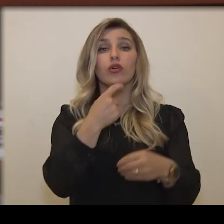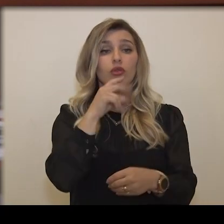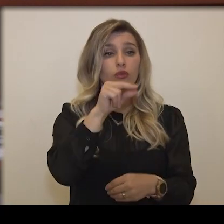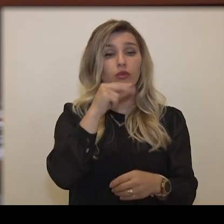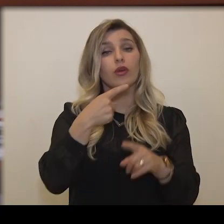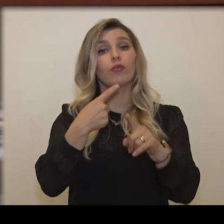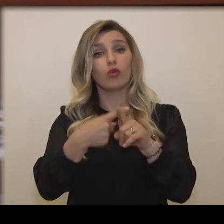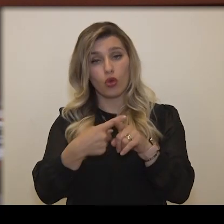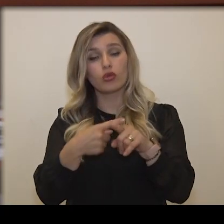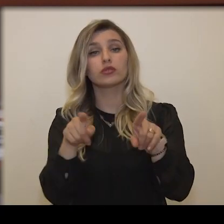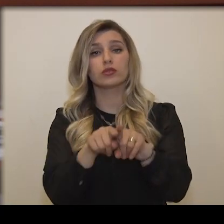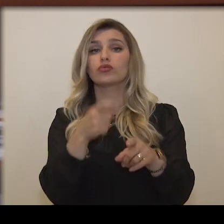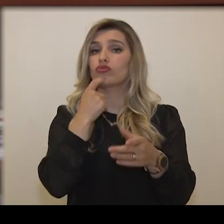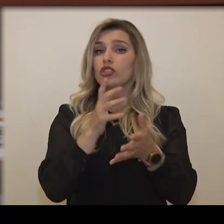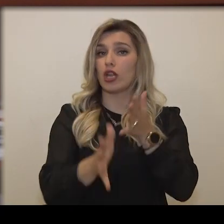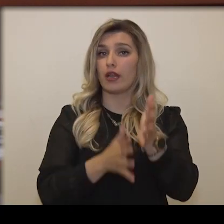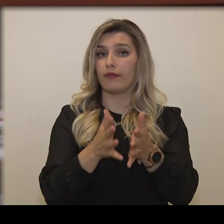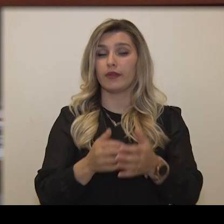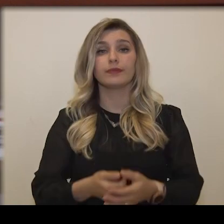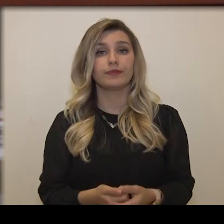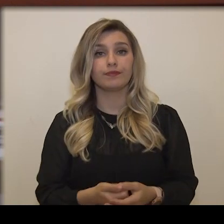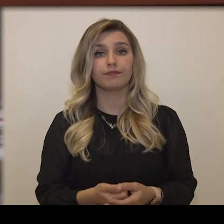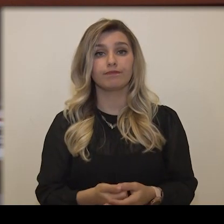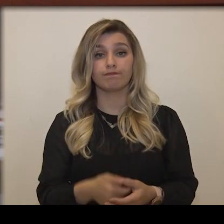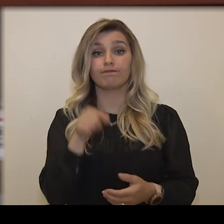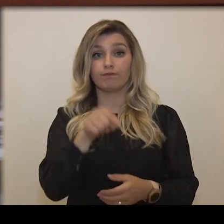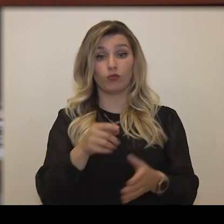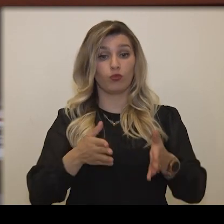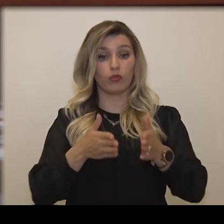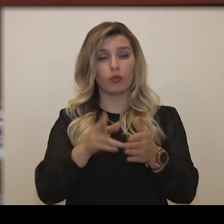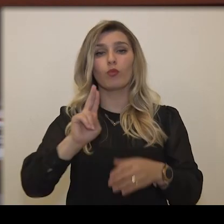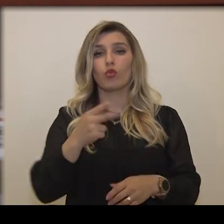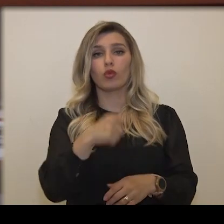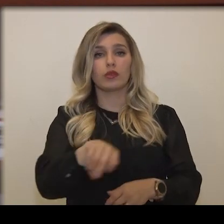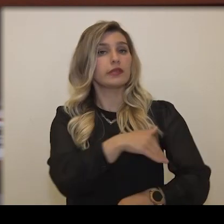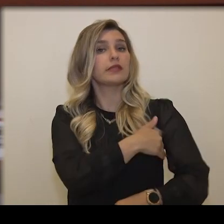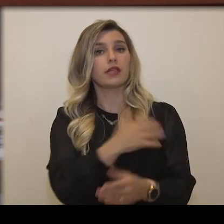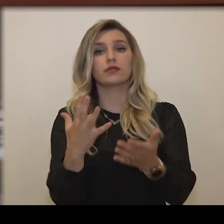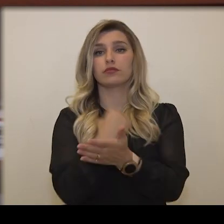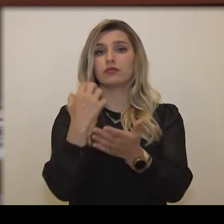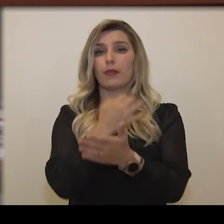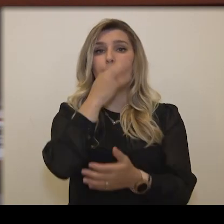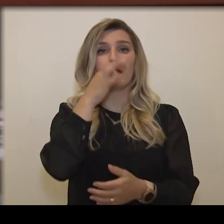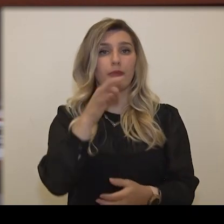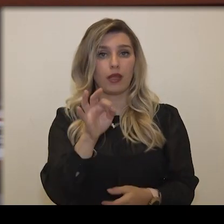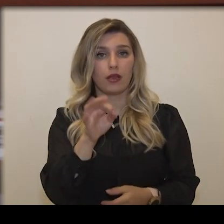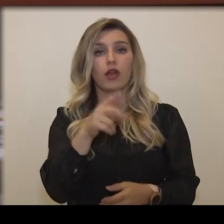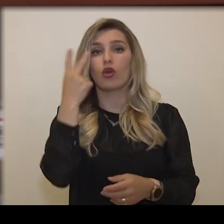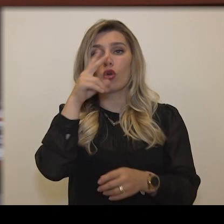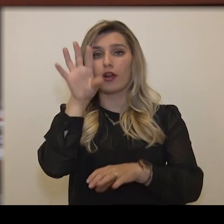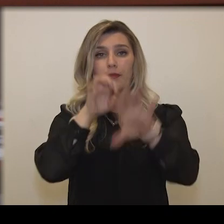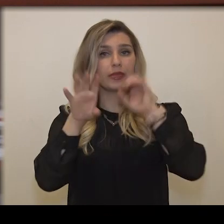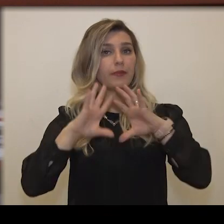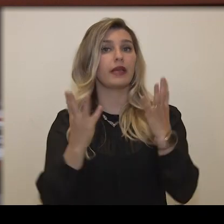gjuhët, është gjuha orale edhe gjuha shenjave. Vetëm në atë formë, nxënësit kanë me arrit, me e kuptu atë